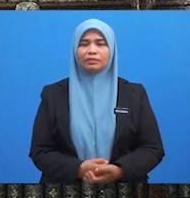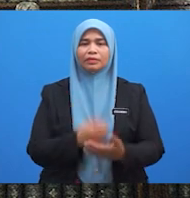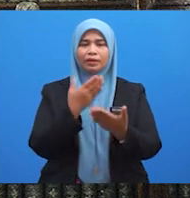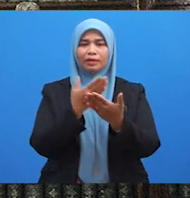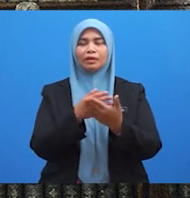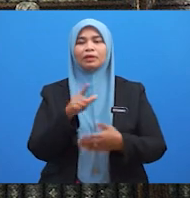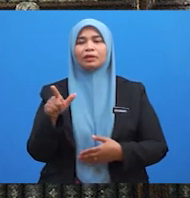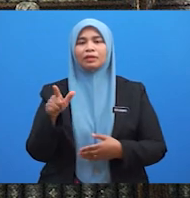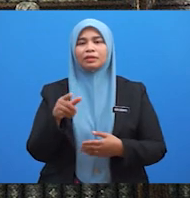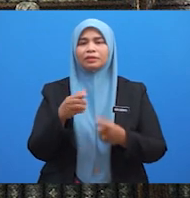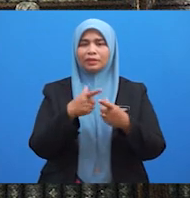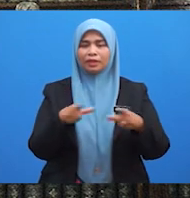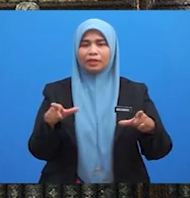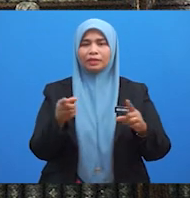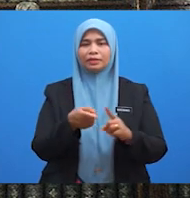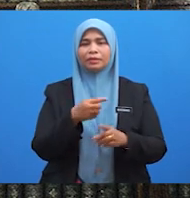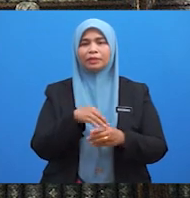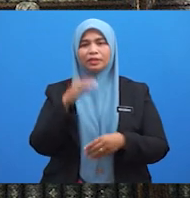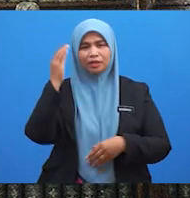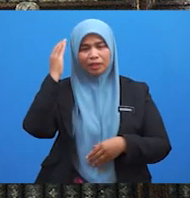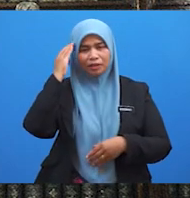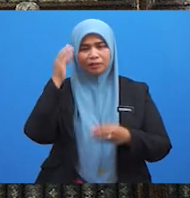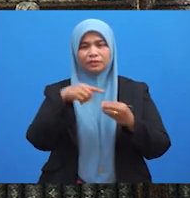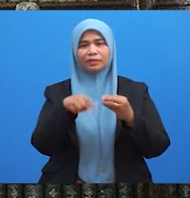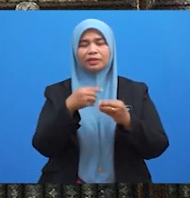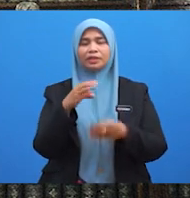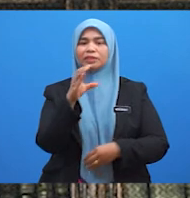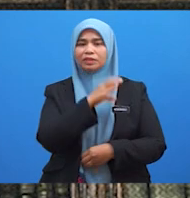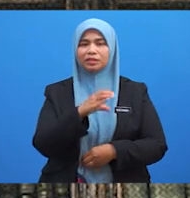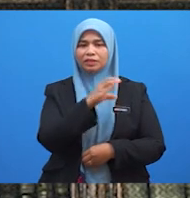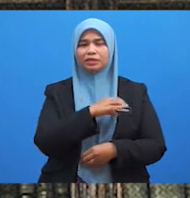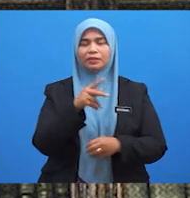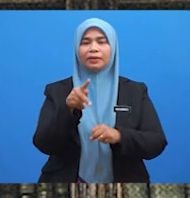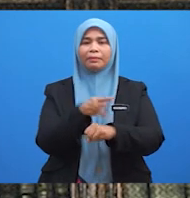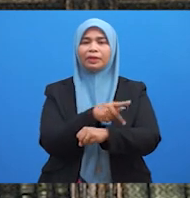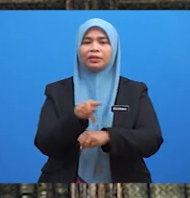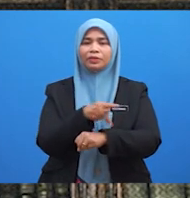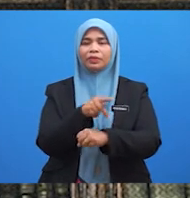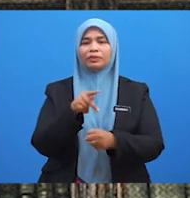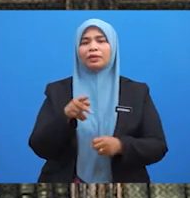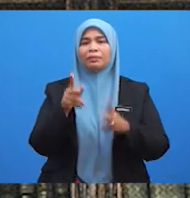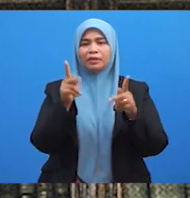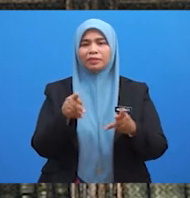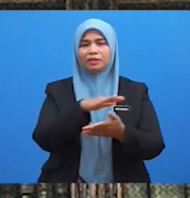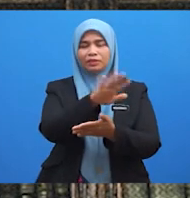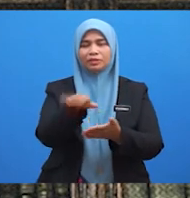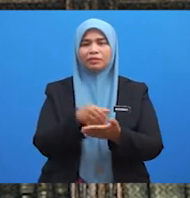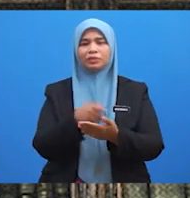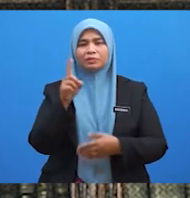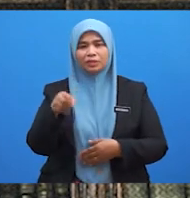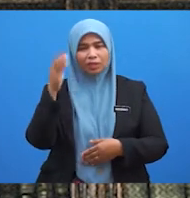Baiklah, selain daripada tahu tentang ciri-ciri pantun, pelajar semua juga harus